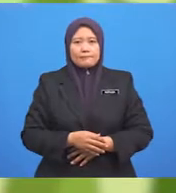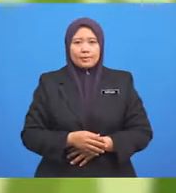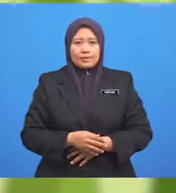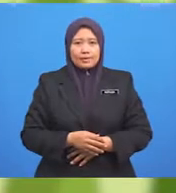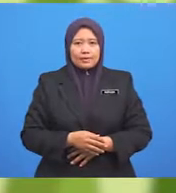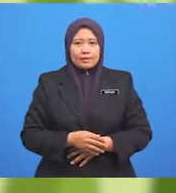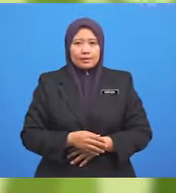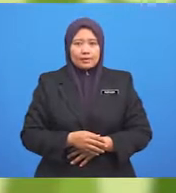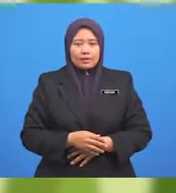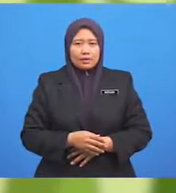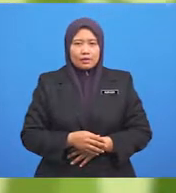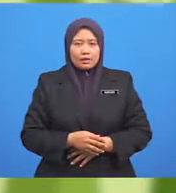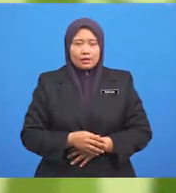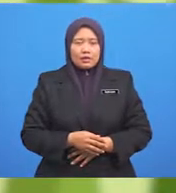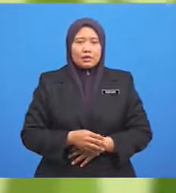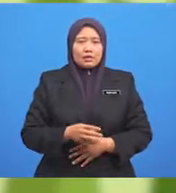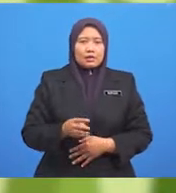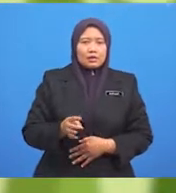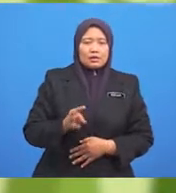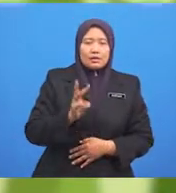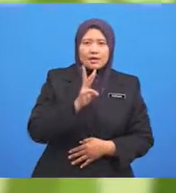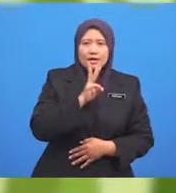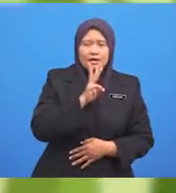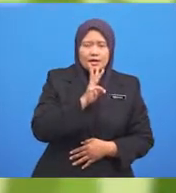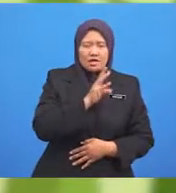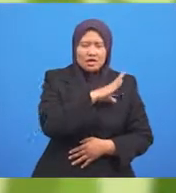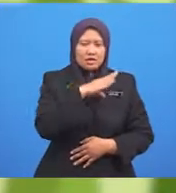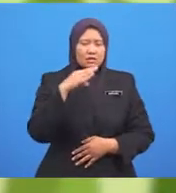malam. Air tak